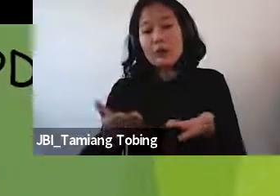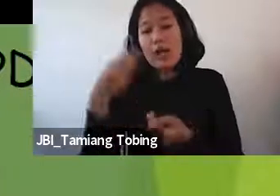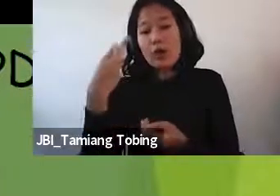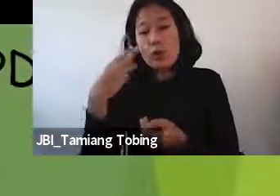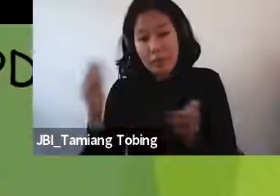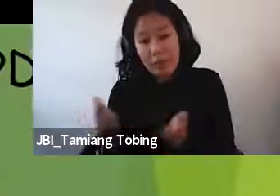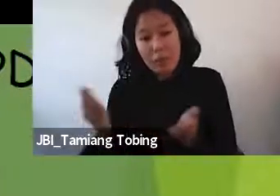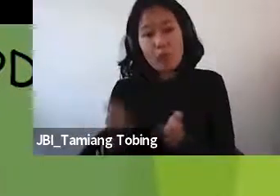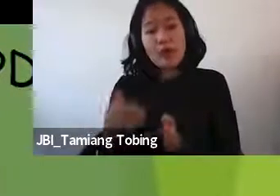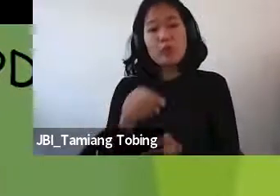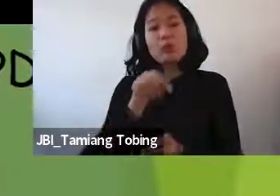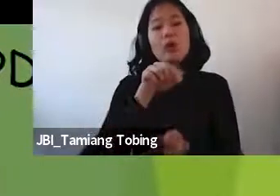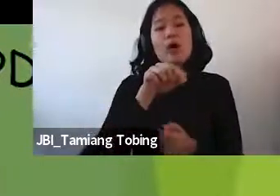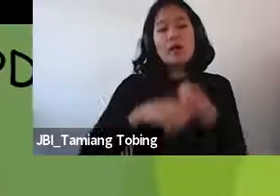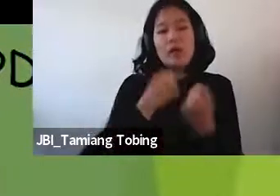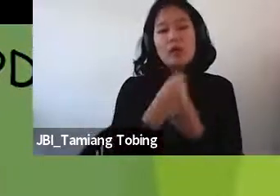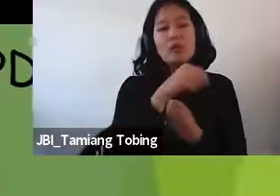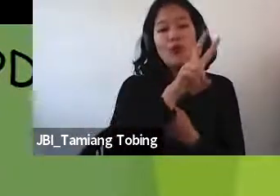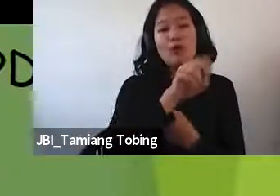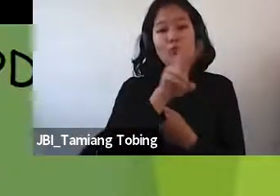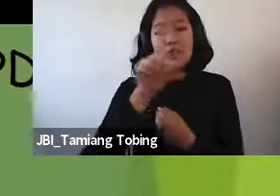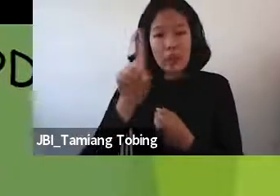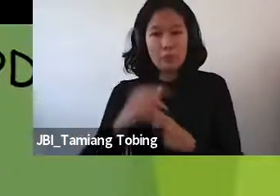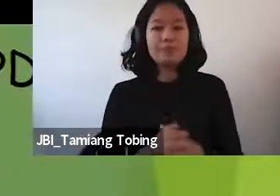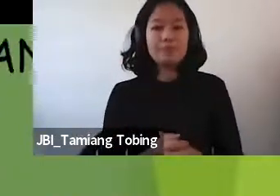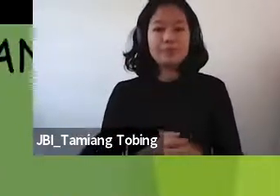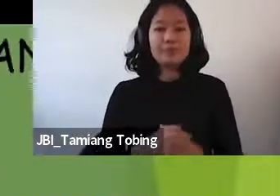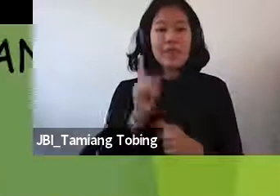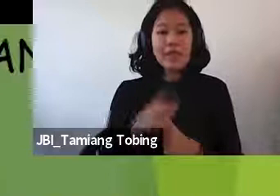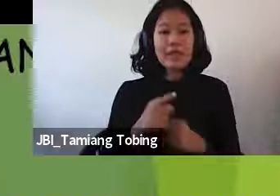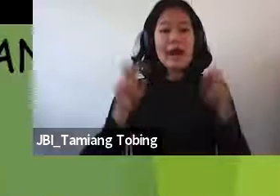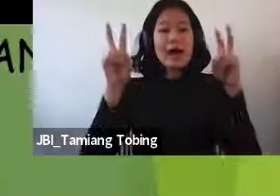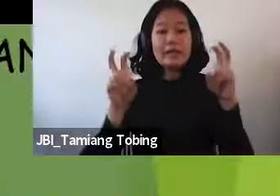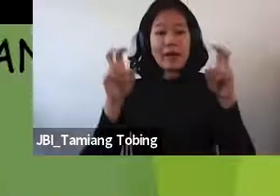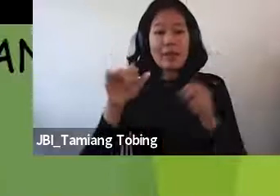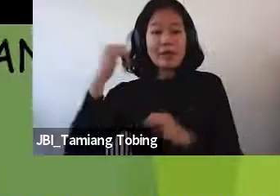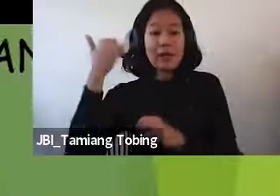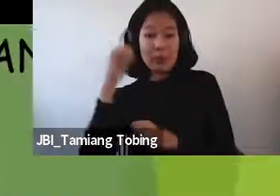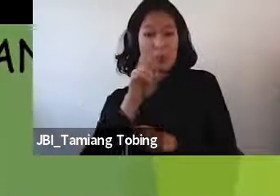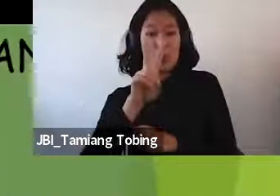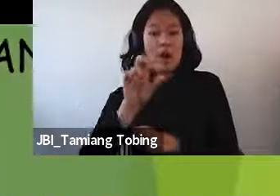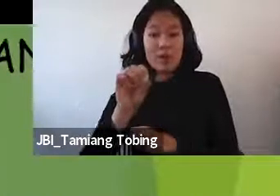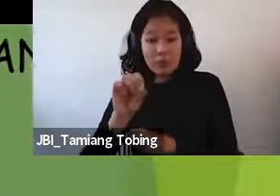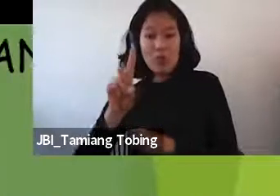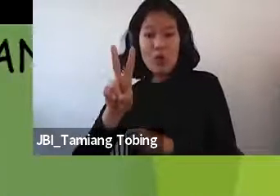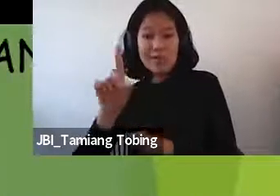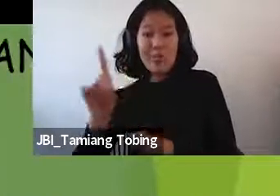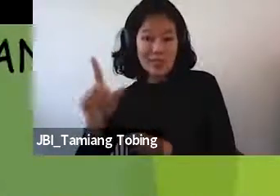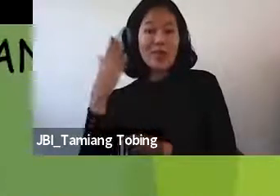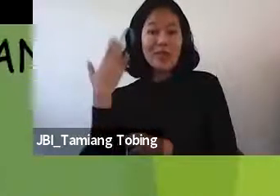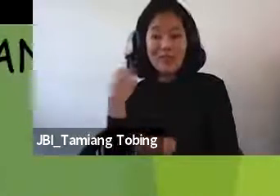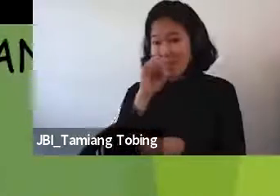tahun 2021. Nah, kemudian tematik pembangunan DIY 2021, tadi kami